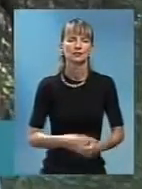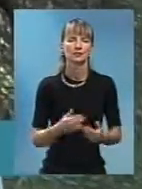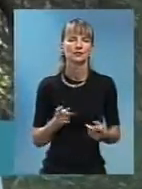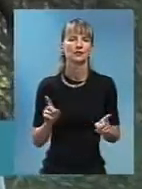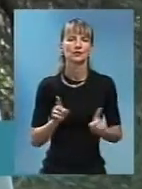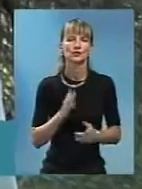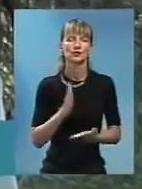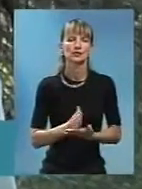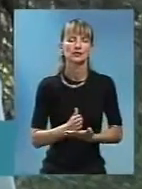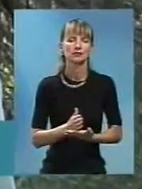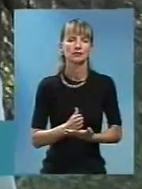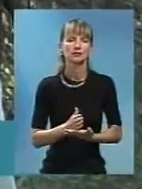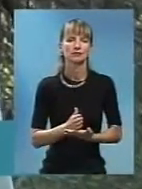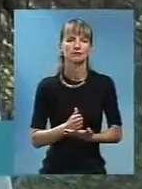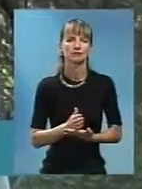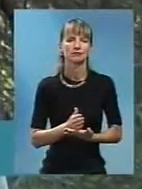Що означає?